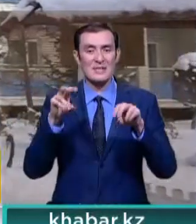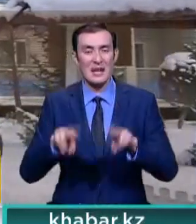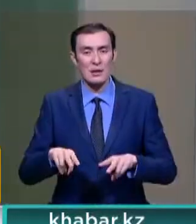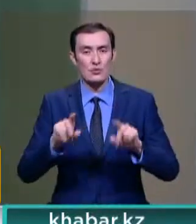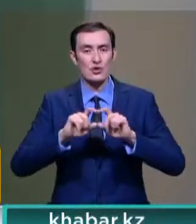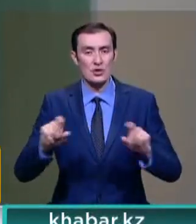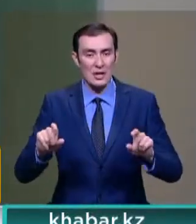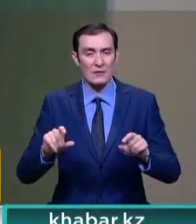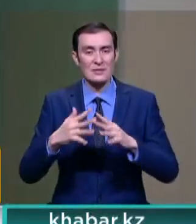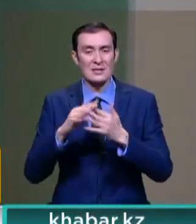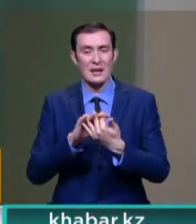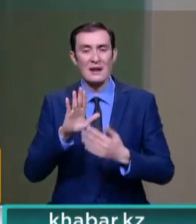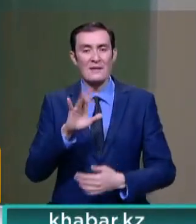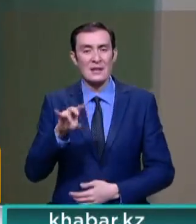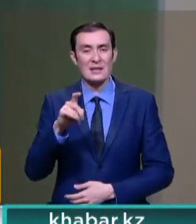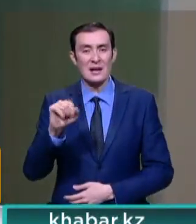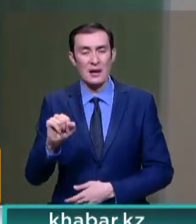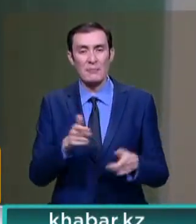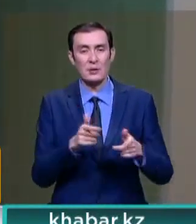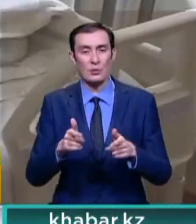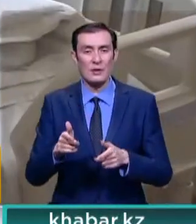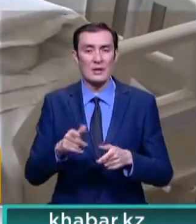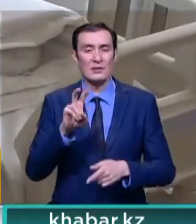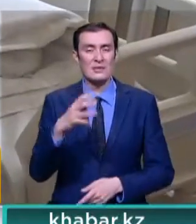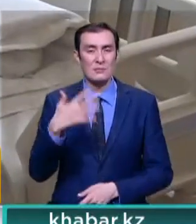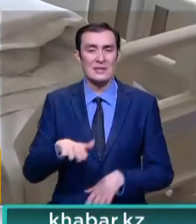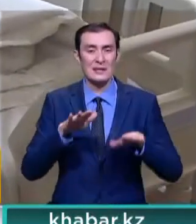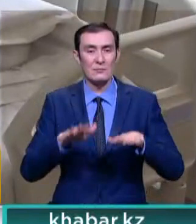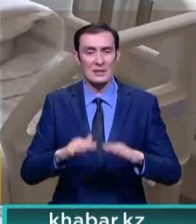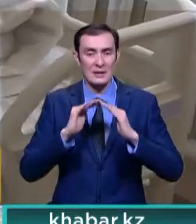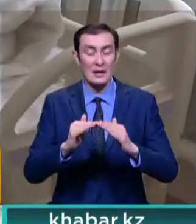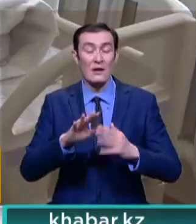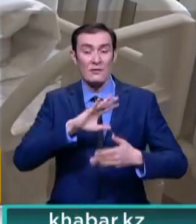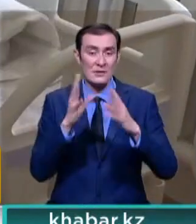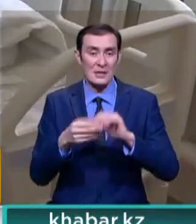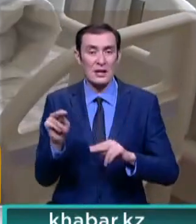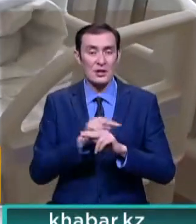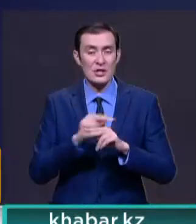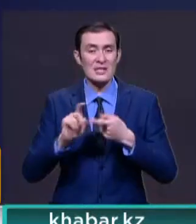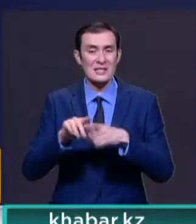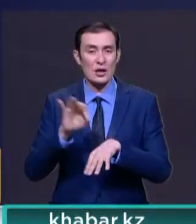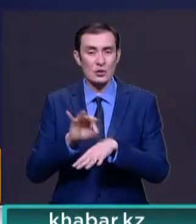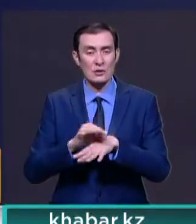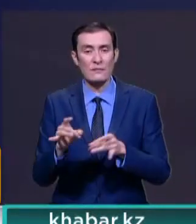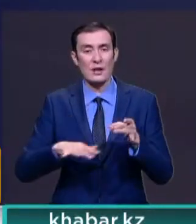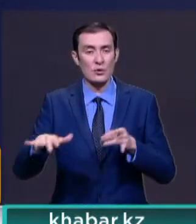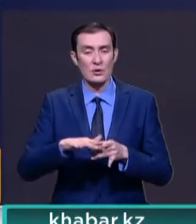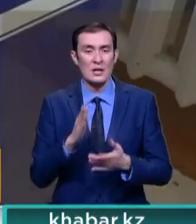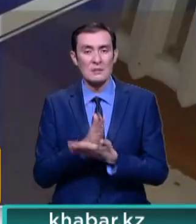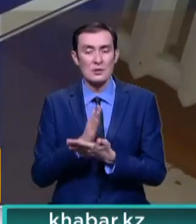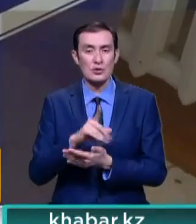специальном учреждении в селе Выдриха, где уже подготовлено 250 мест. В целом для лечения зараженных в районе